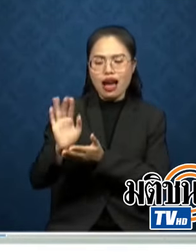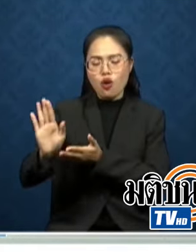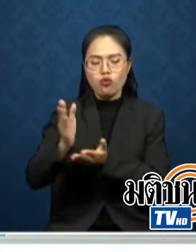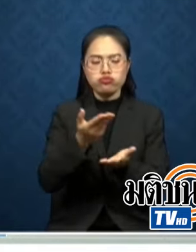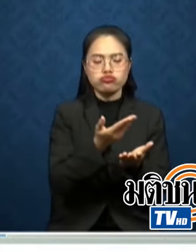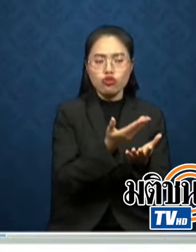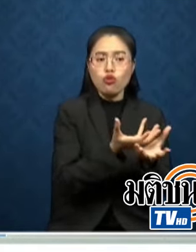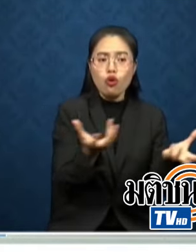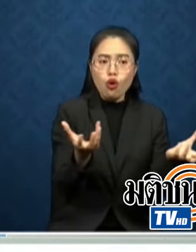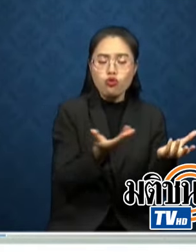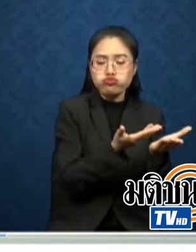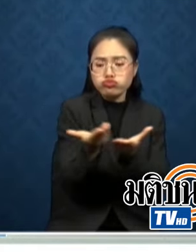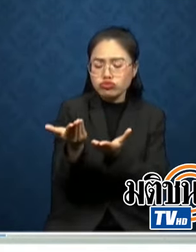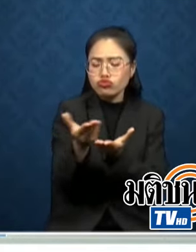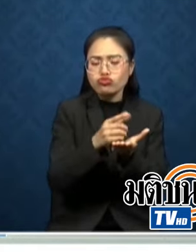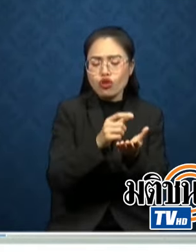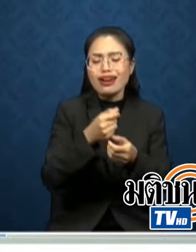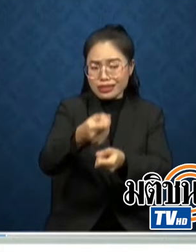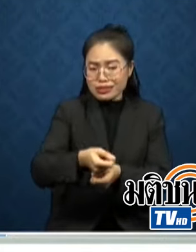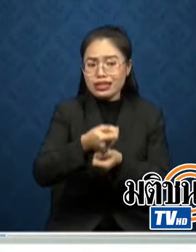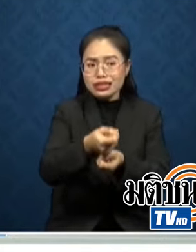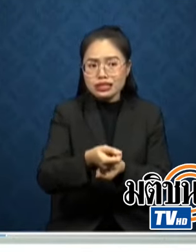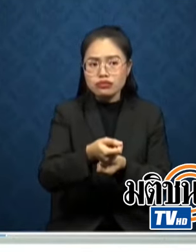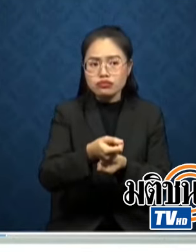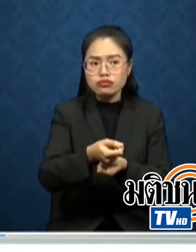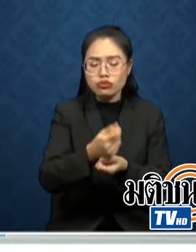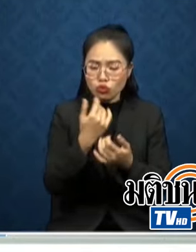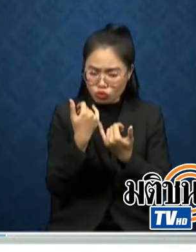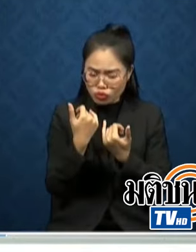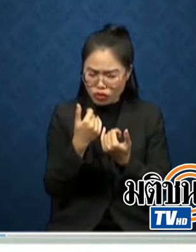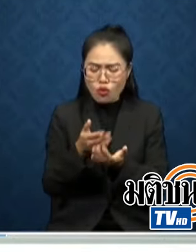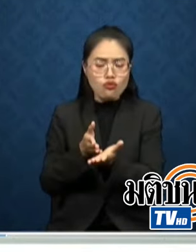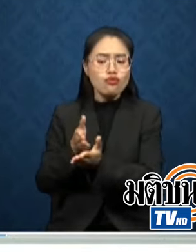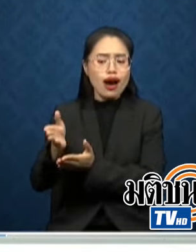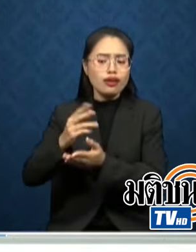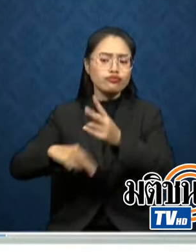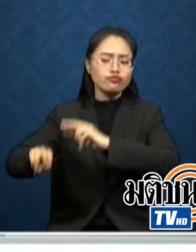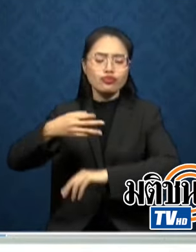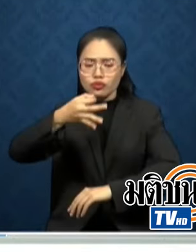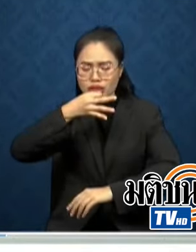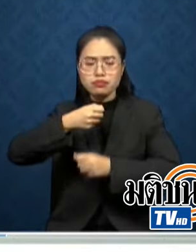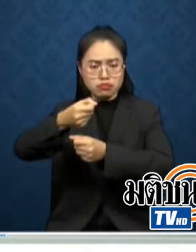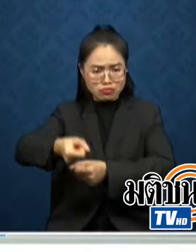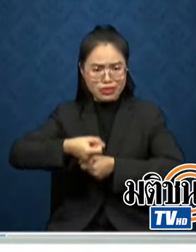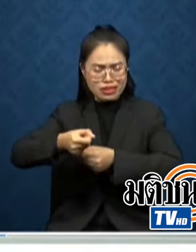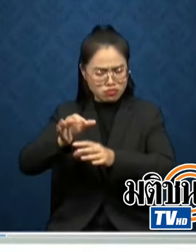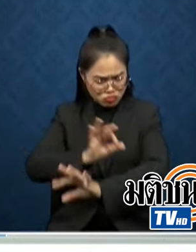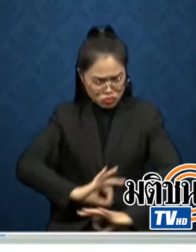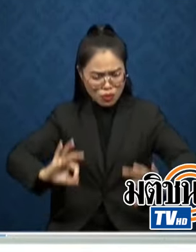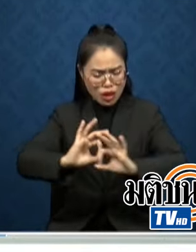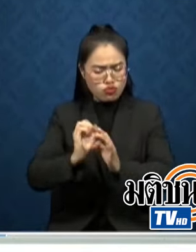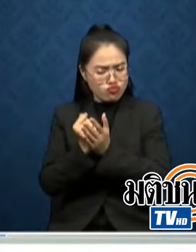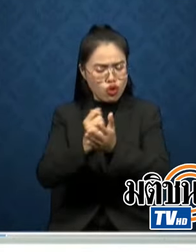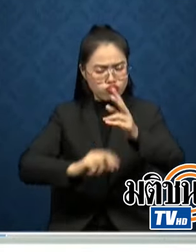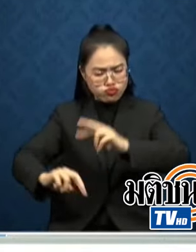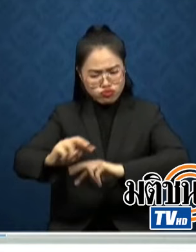าสินค้าเกษตรซึ่งเกษตรกรก็ถือว่าเป็นภาคส่วนที่สำคัญที่สุดเป็นภาคส่วนที่เปราะบางเป็นภาคส่วน